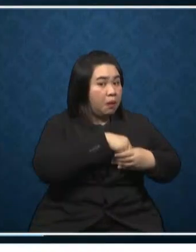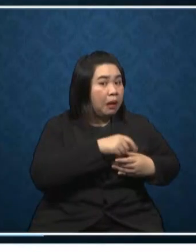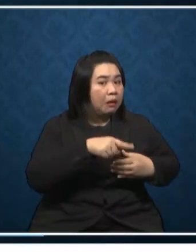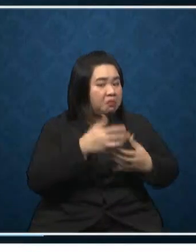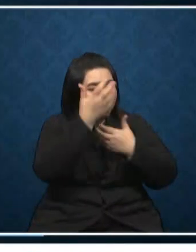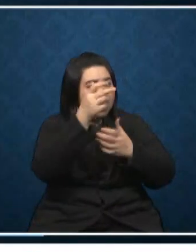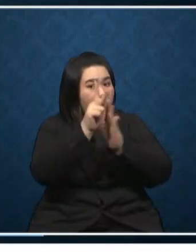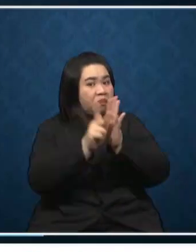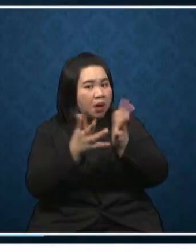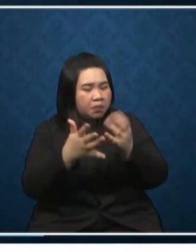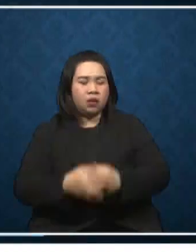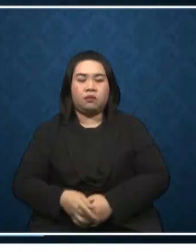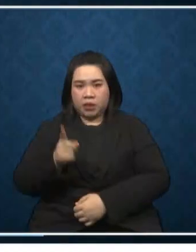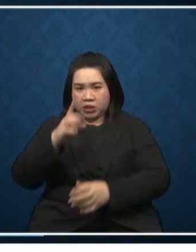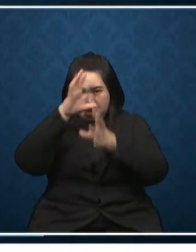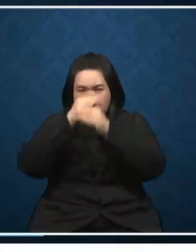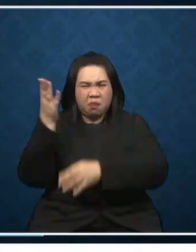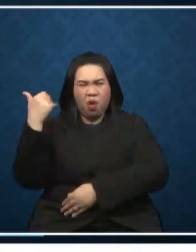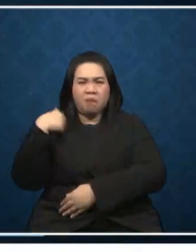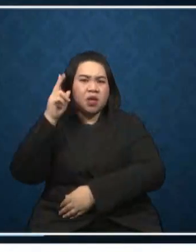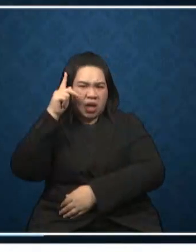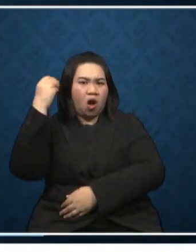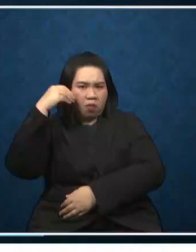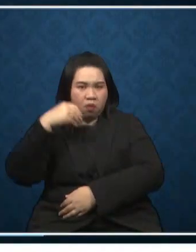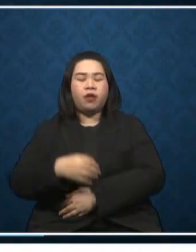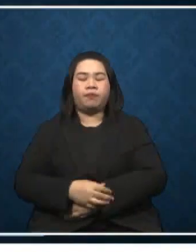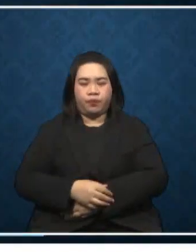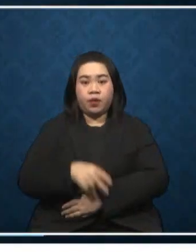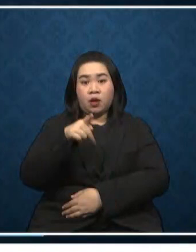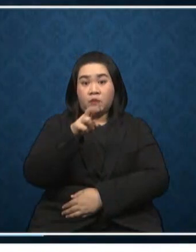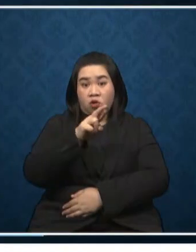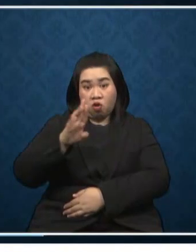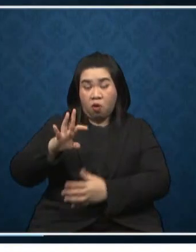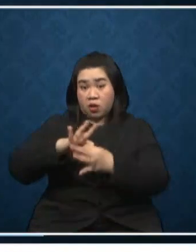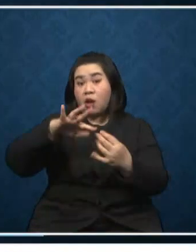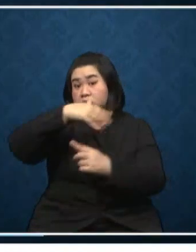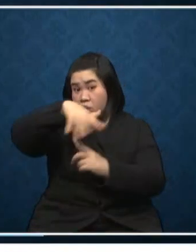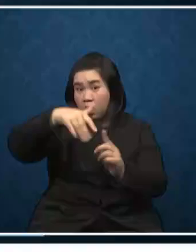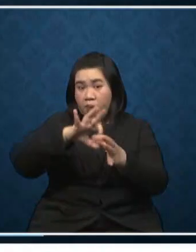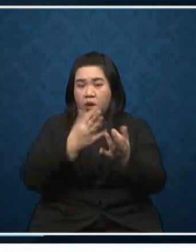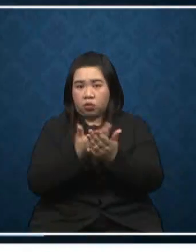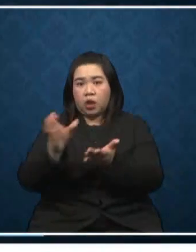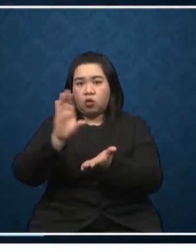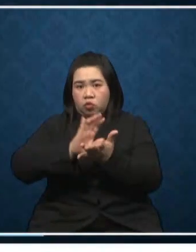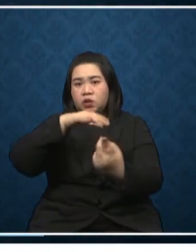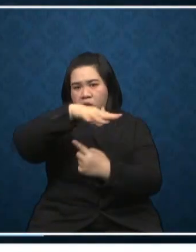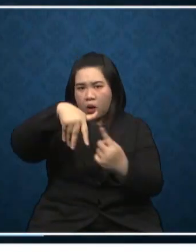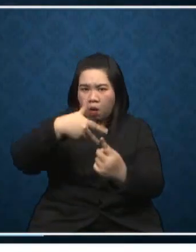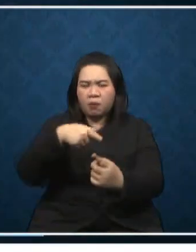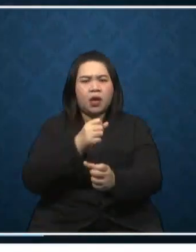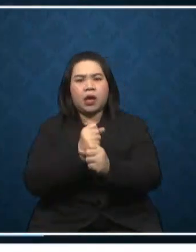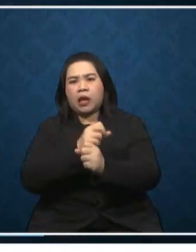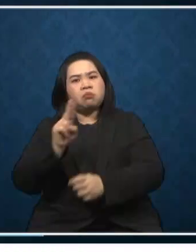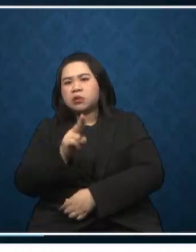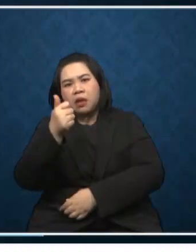วาเมอคืนกยมีข่าวอยู่เป็ปจำนะครับเพราราสเสริมศคภาพถไวรอมเรองกองทุนถไร้อมก็ยไม่สามาถมาใช